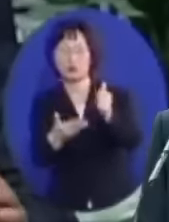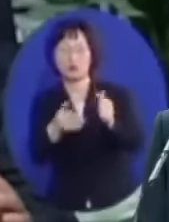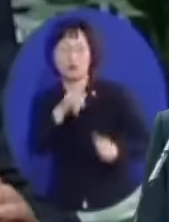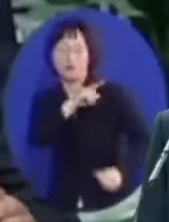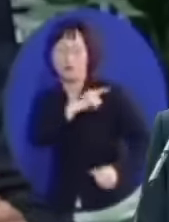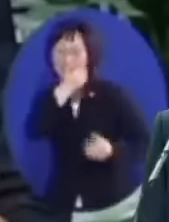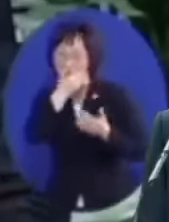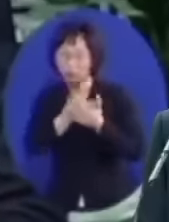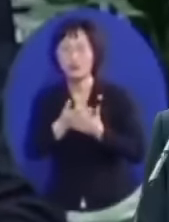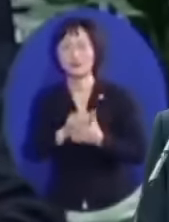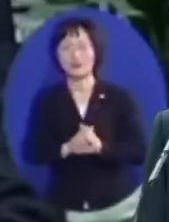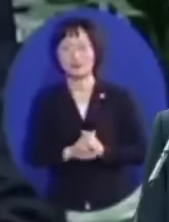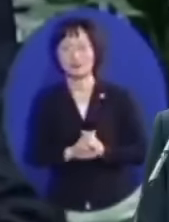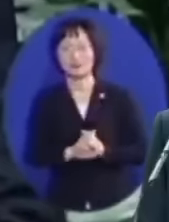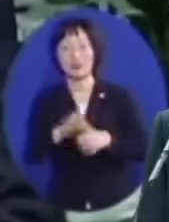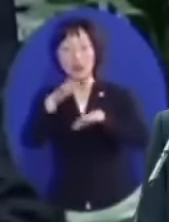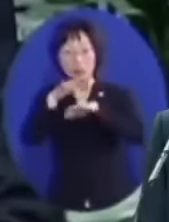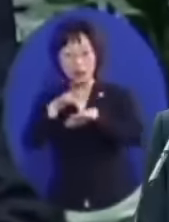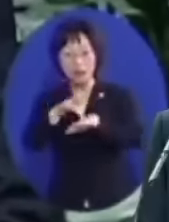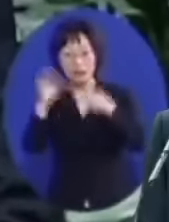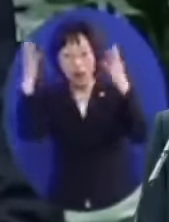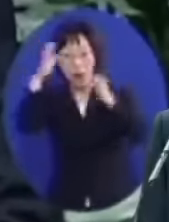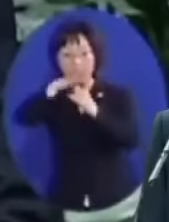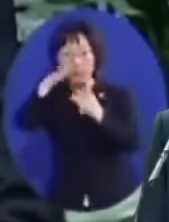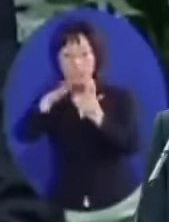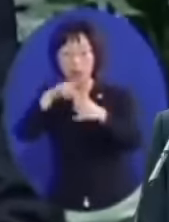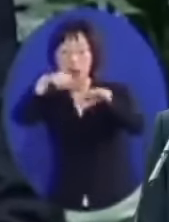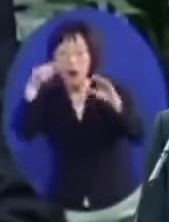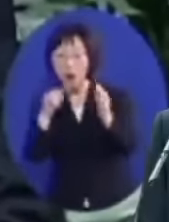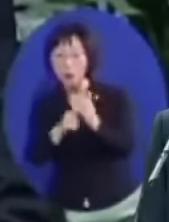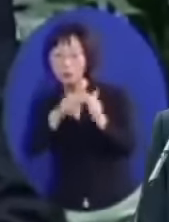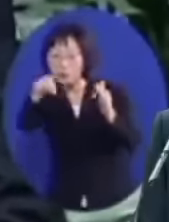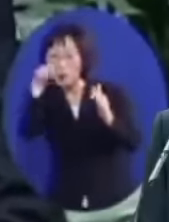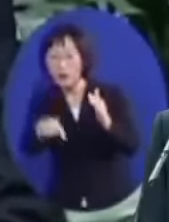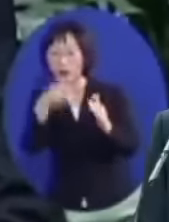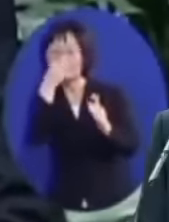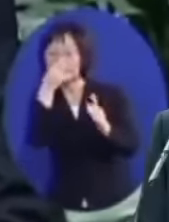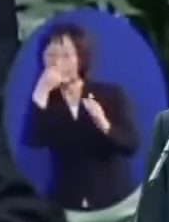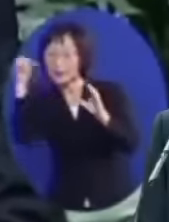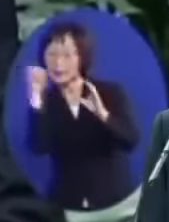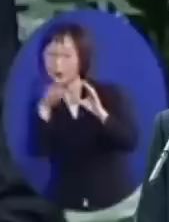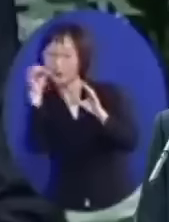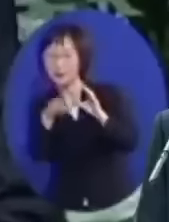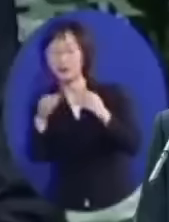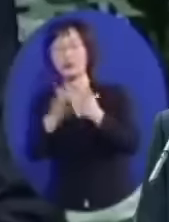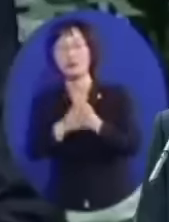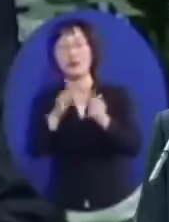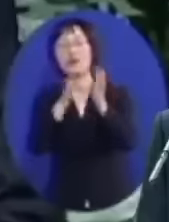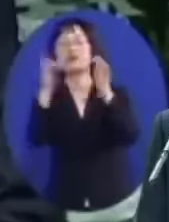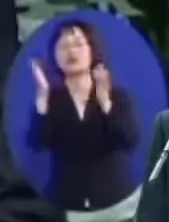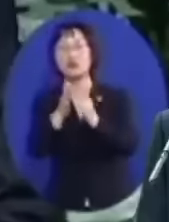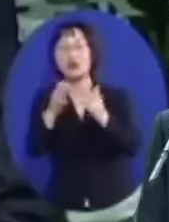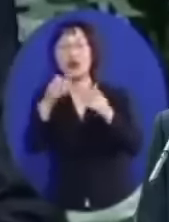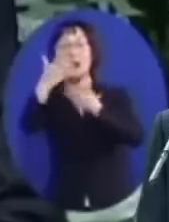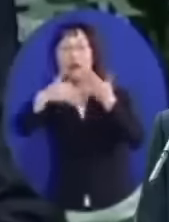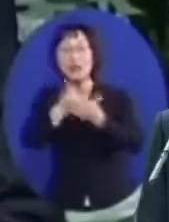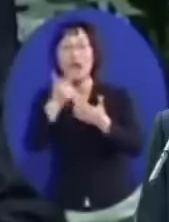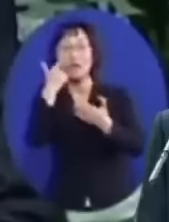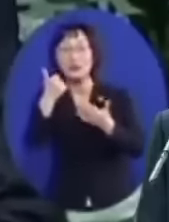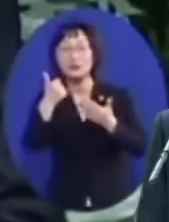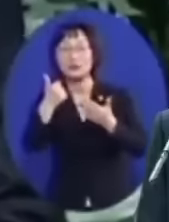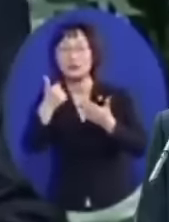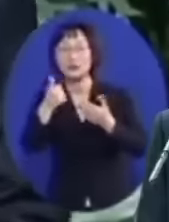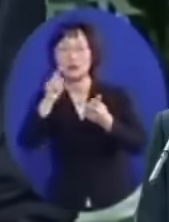중요한 것입니다. 마귀가 어린이의 마음에 쓰레기를 갖다 부어서 예수님과 하나님 아버지를 모시지 못하게